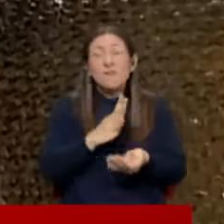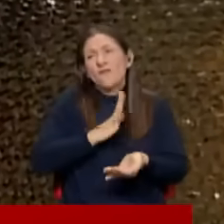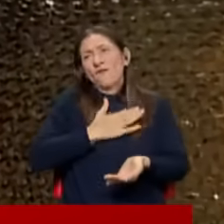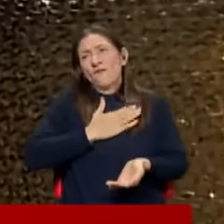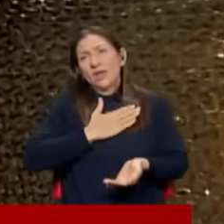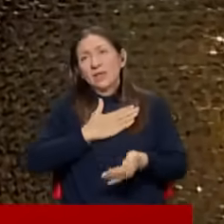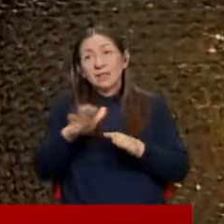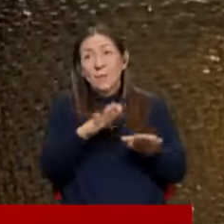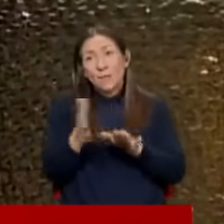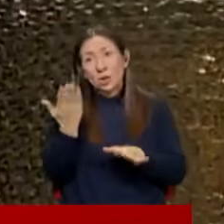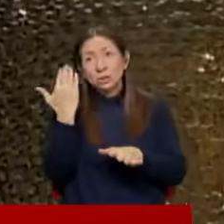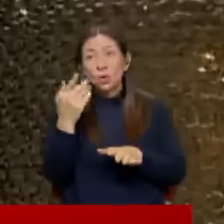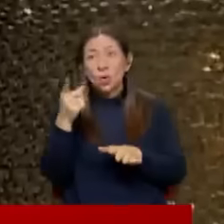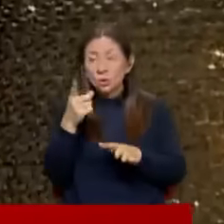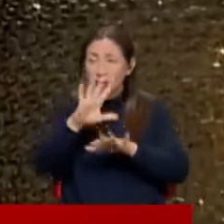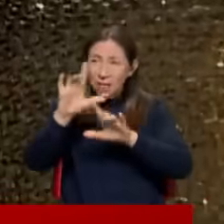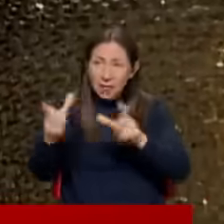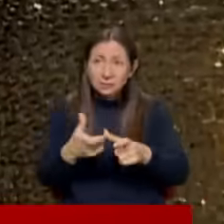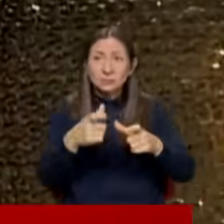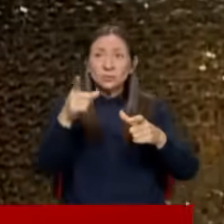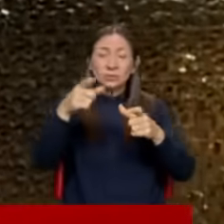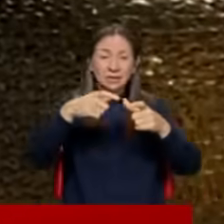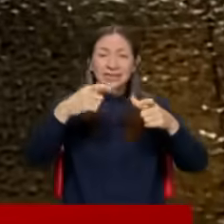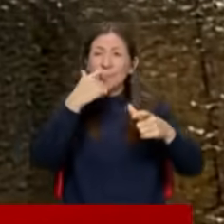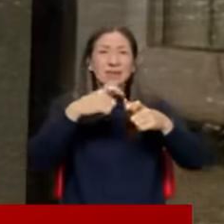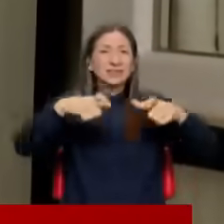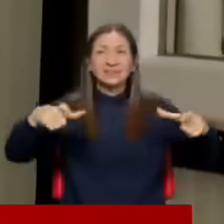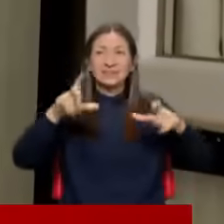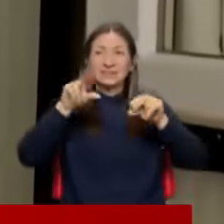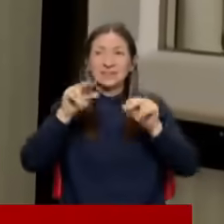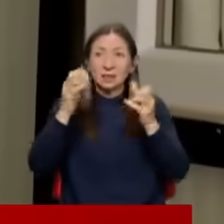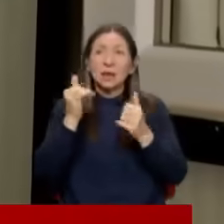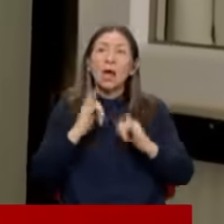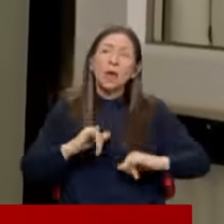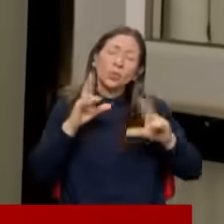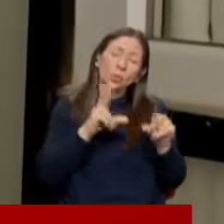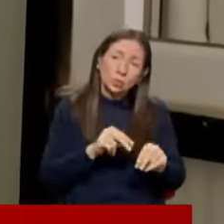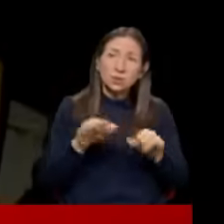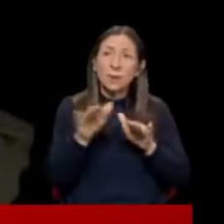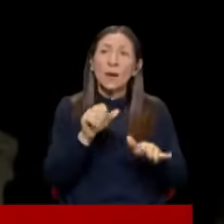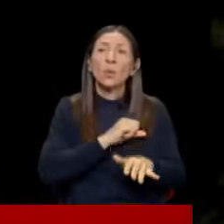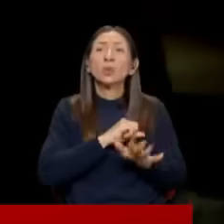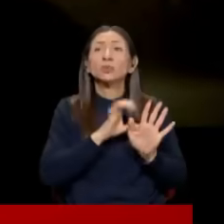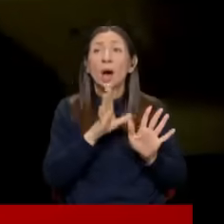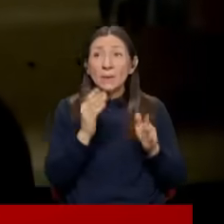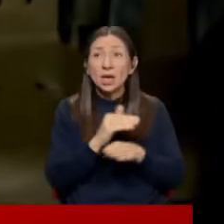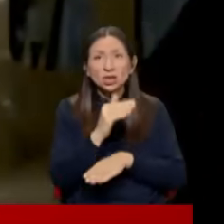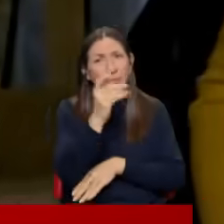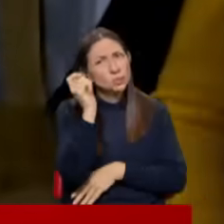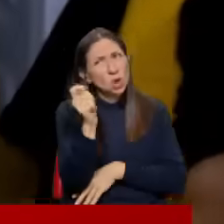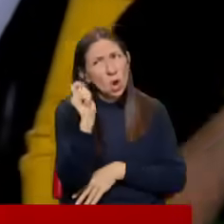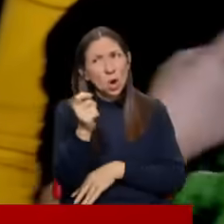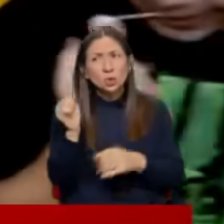bizim depremden önce. Onu koyarak bu konteyneri aldık. Sadece rahat uyuyabiliyoruz. Deprem korkusu olmuyor ama yaşam çok